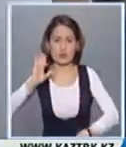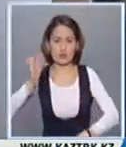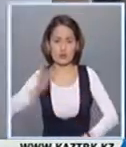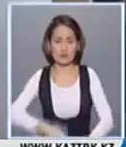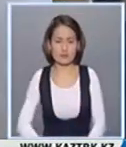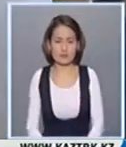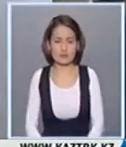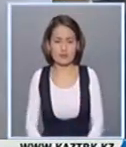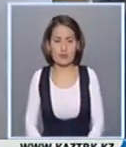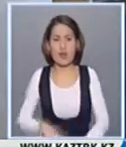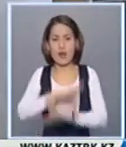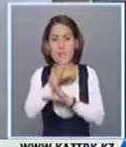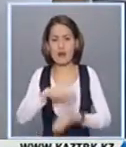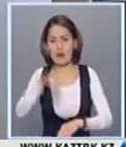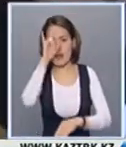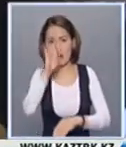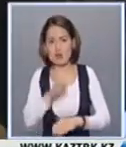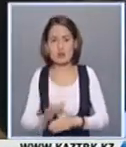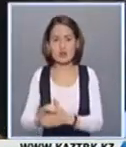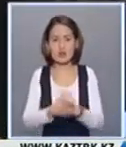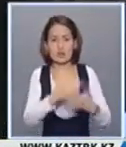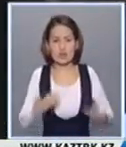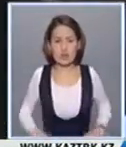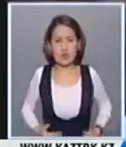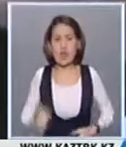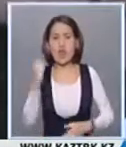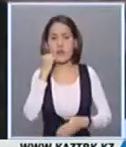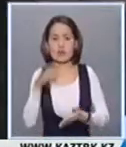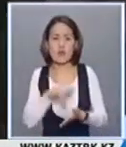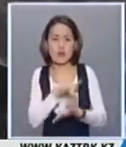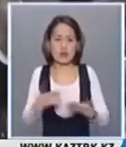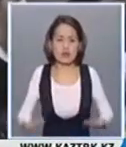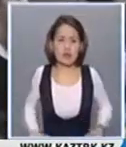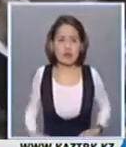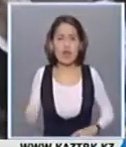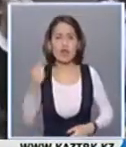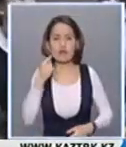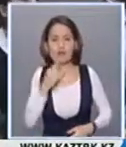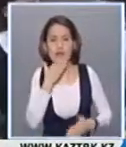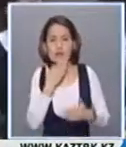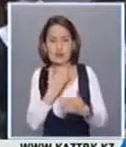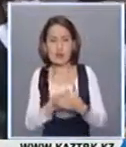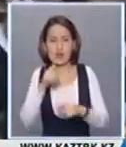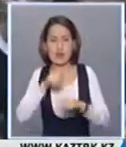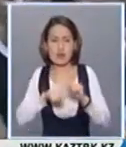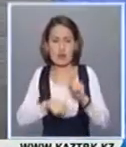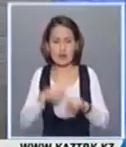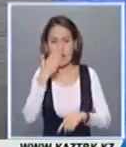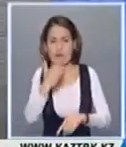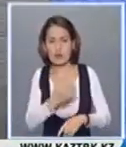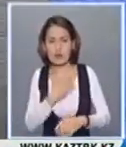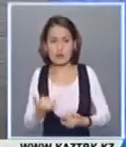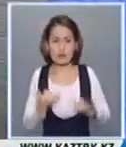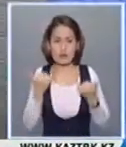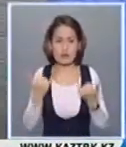отыр. Бар қазақ бір қазақ. Шеттегі қандастарымыз қайда жүрсе де атамекенге табынады, сағынады.